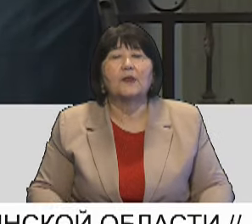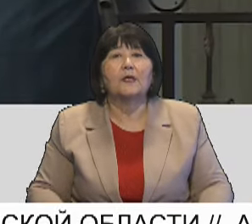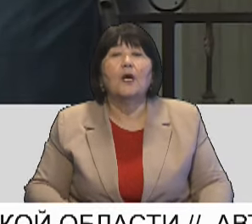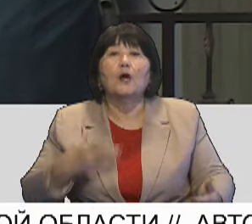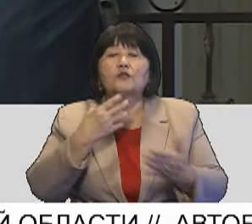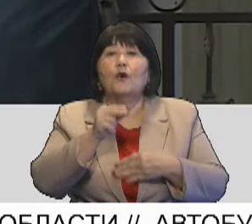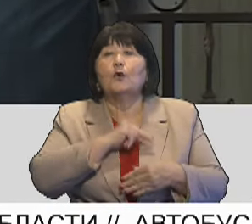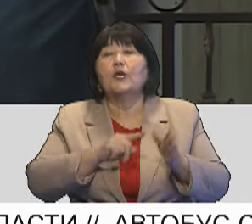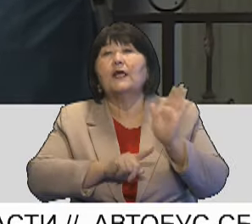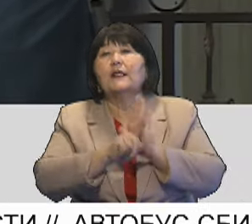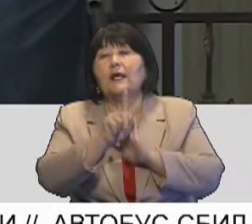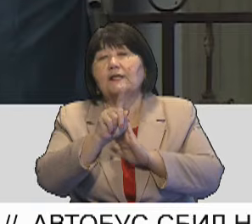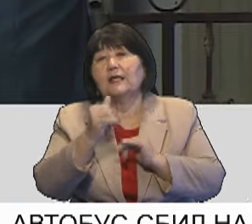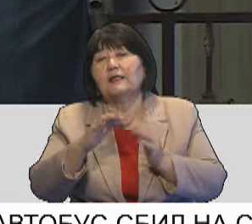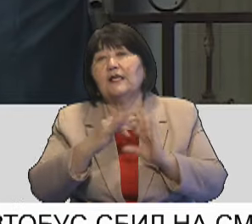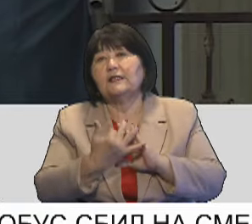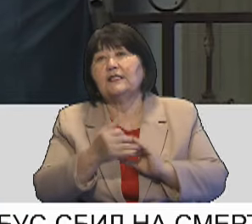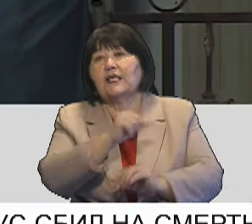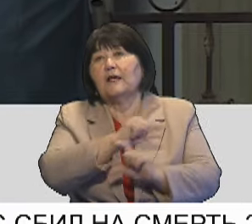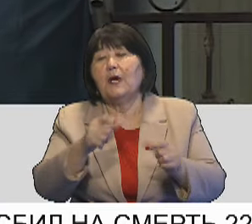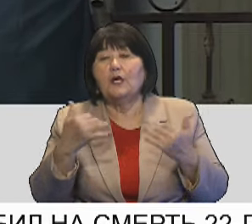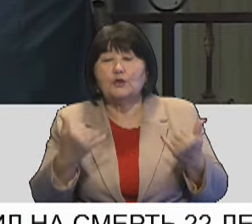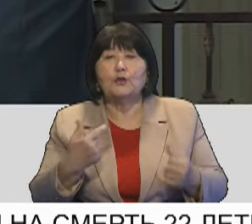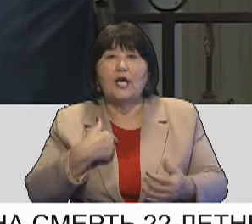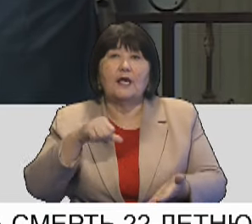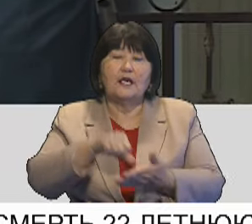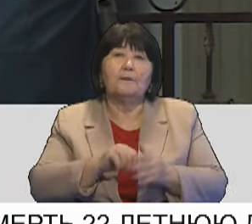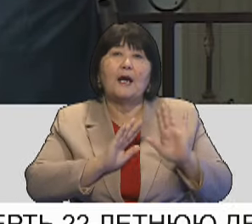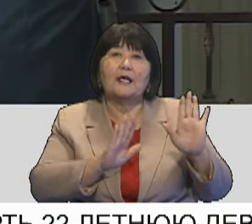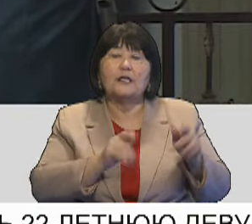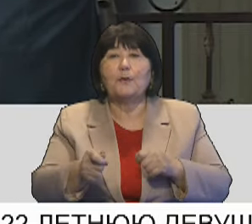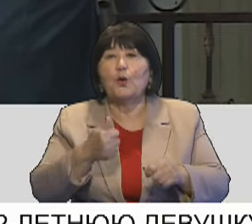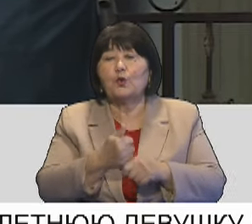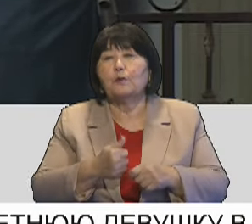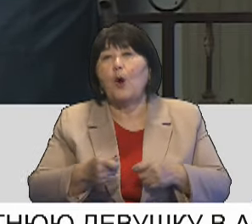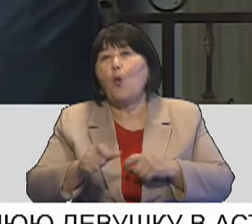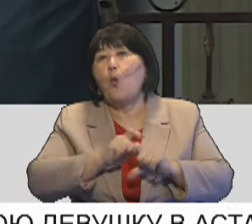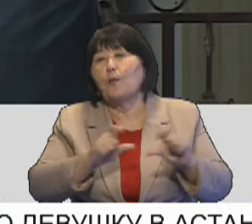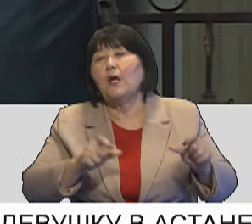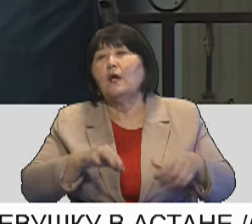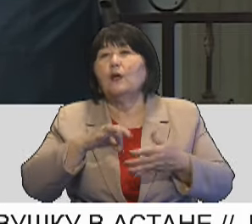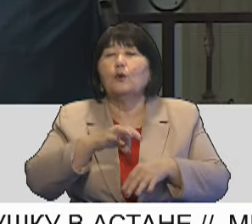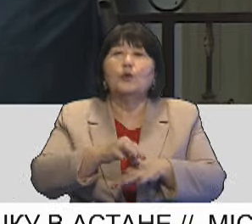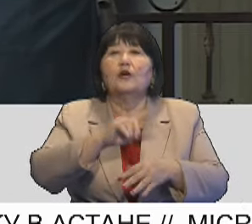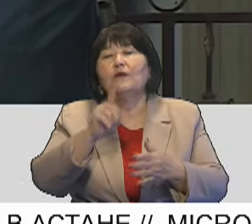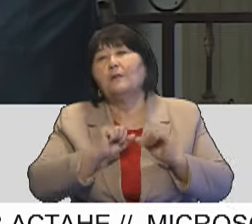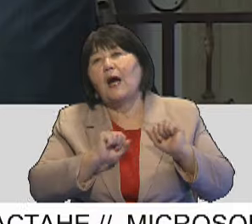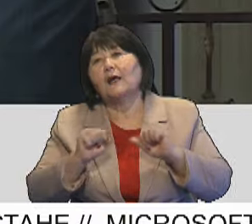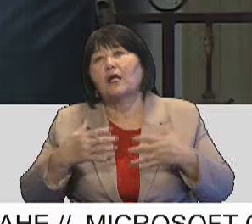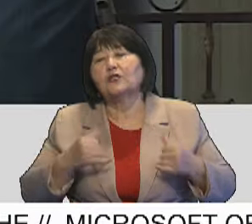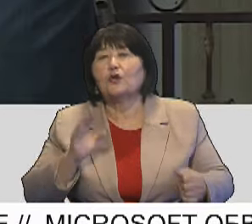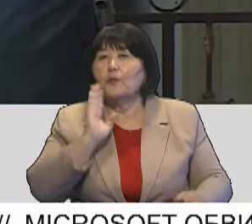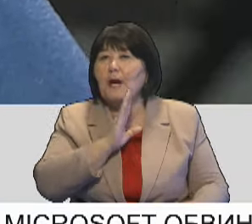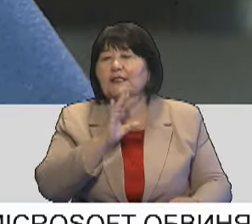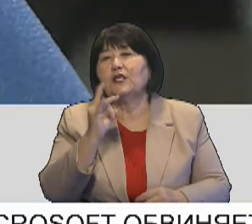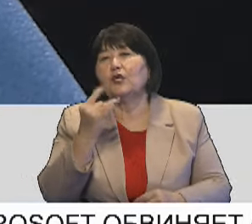Свою трудовую деятельность начинала в сельской поликлинике. Сегодня являюсь заместителем руководителя управления. Курирую вопросы охраны здоровья матери